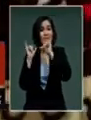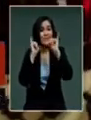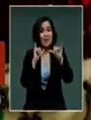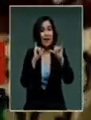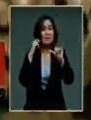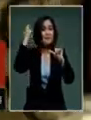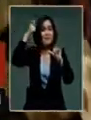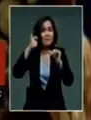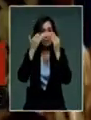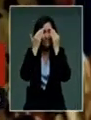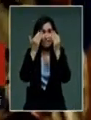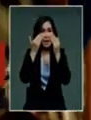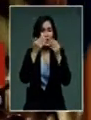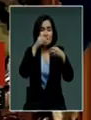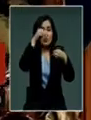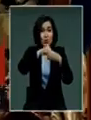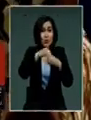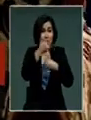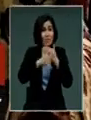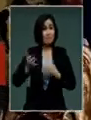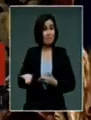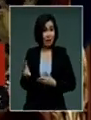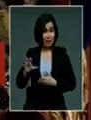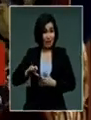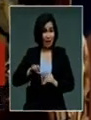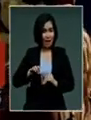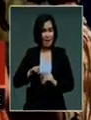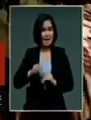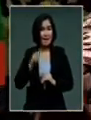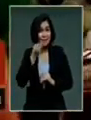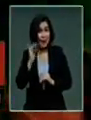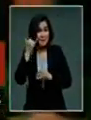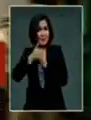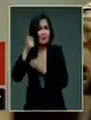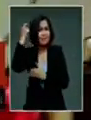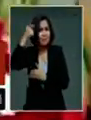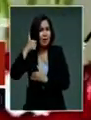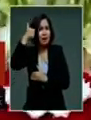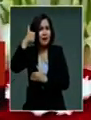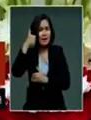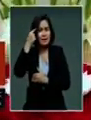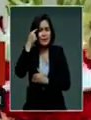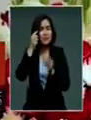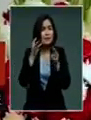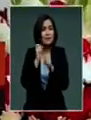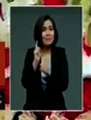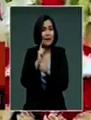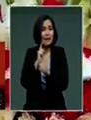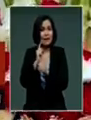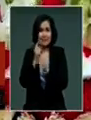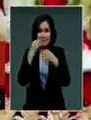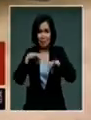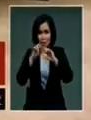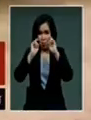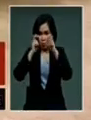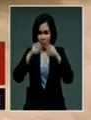าที่หนีไปอาศัยในบังคลาเทศเพื่อกลับสู่เมียนมาโดยนายจอห์นสันเนี่ยนะครับได้เน้นย้ำถึงความปลอดภัยของชาวโรฮิงจาเป็นเรื่